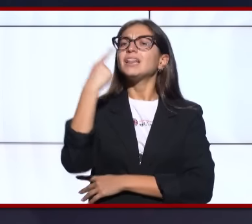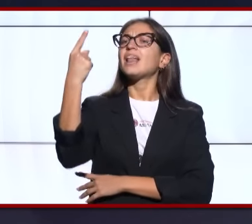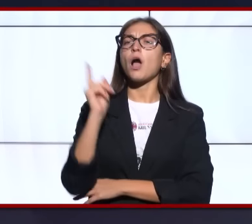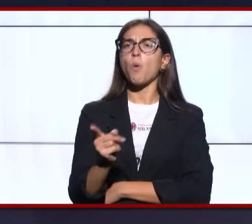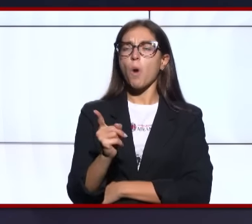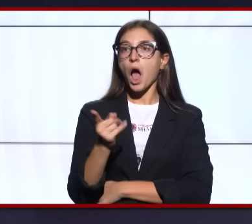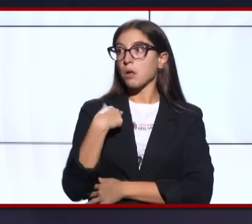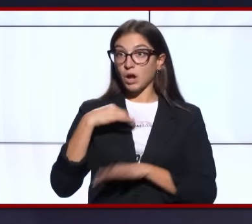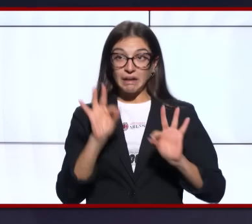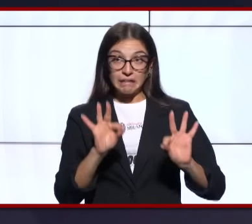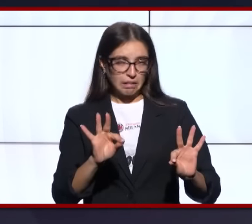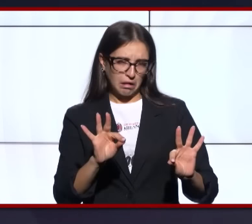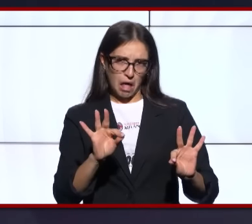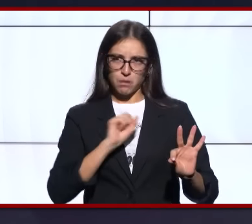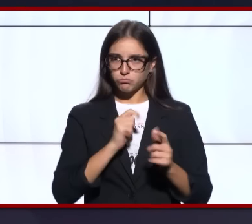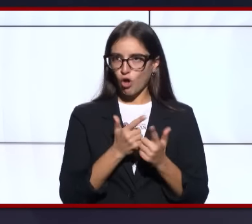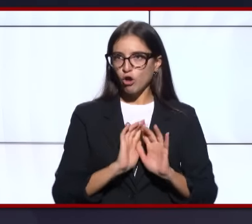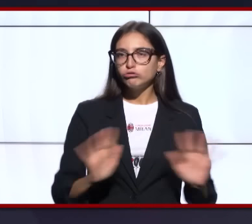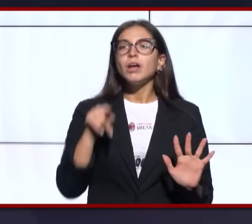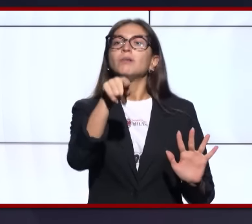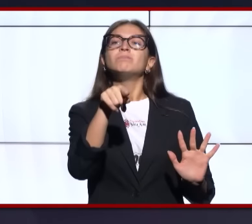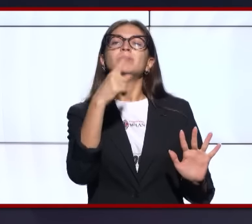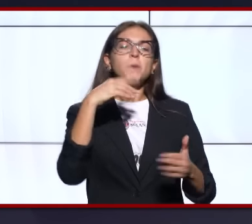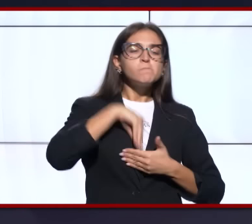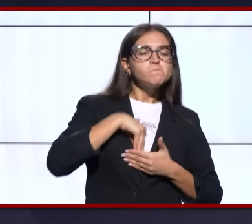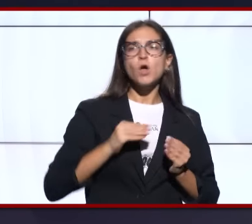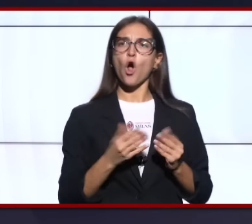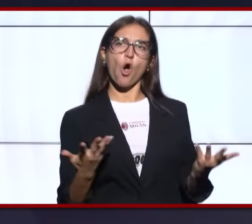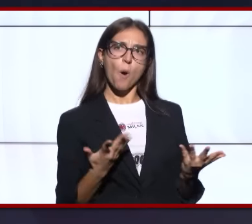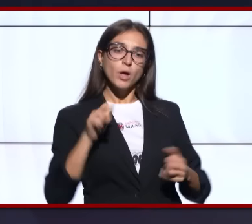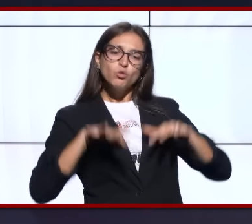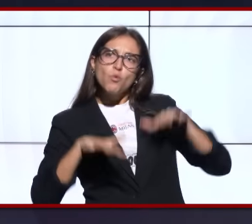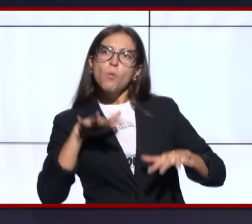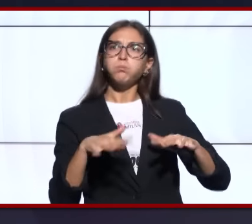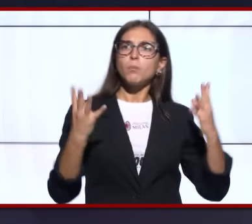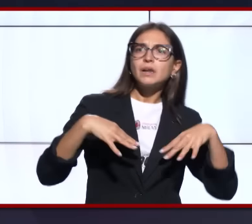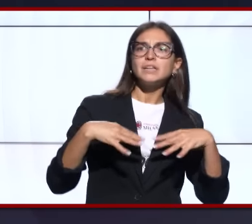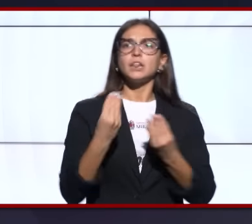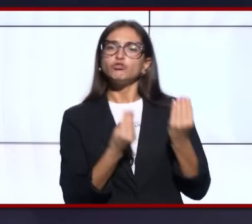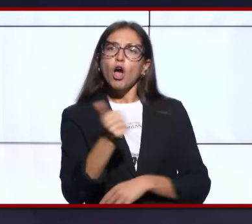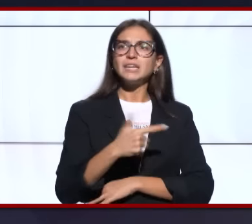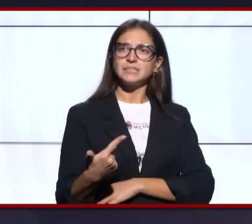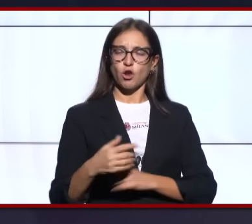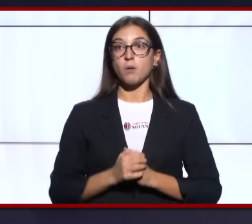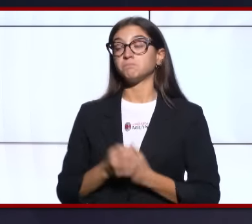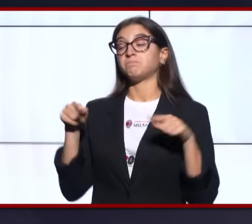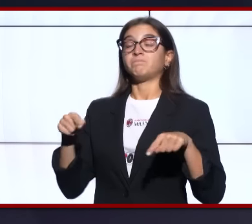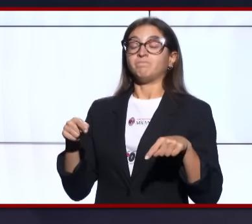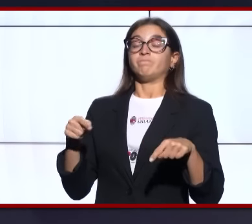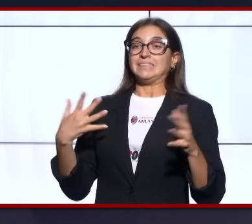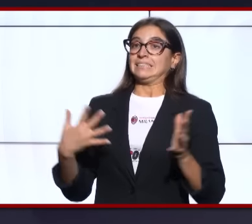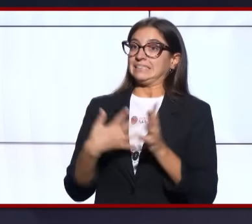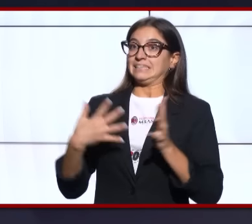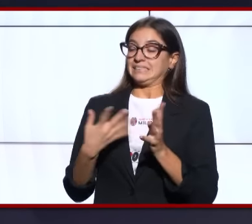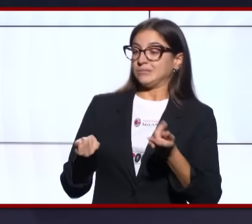polemica da parte mia proprio anche tecnicamente come l'ha vissuta lei no è stato è stato difficile gestire questo